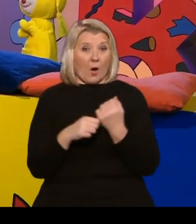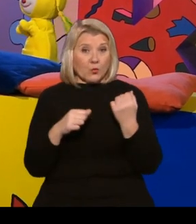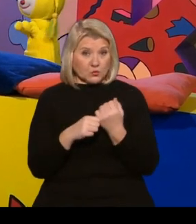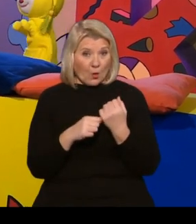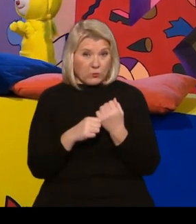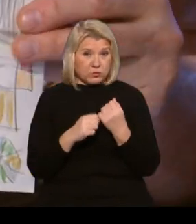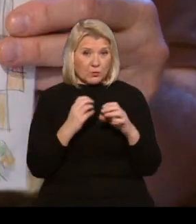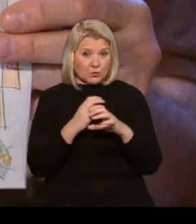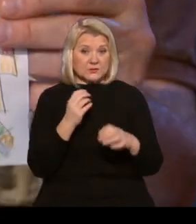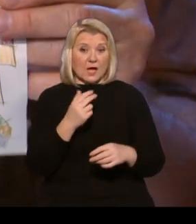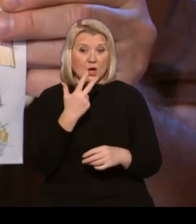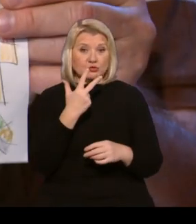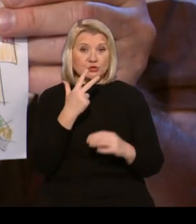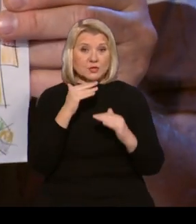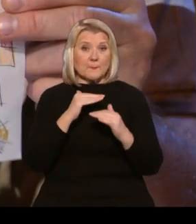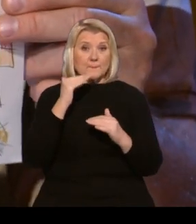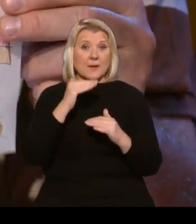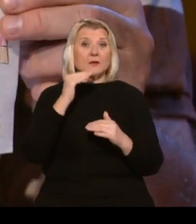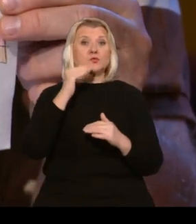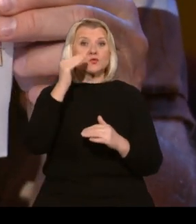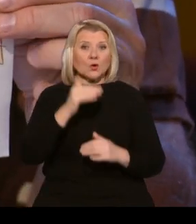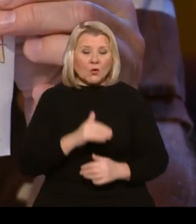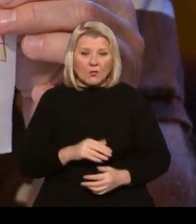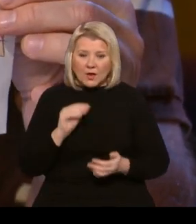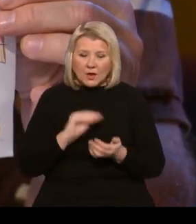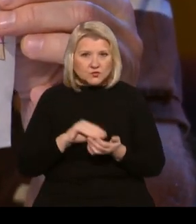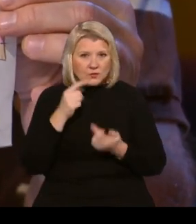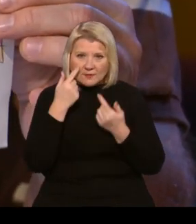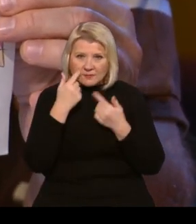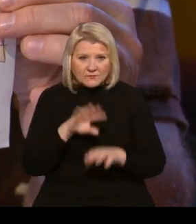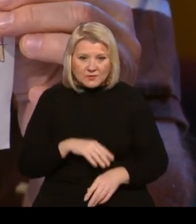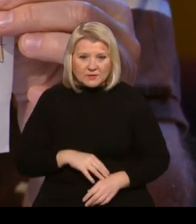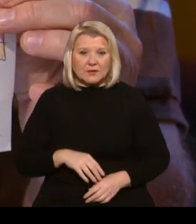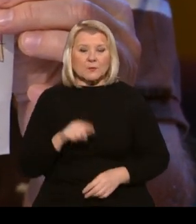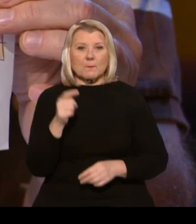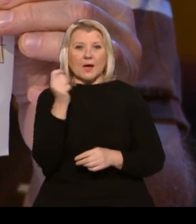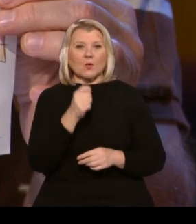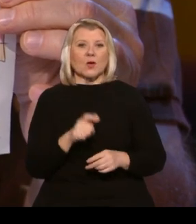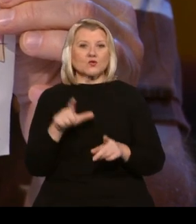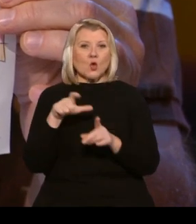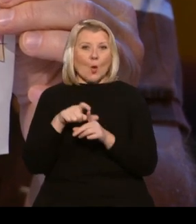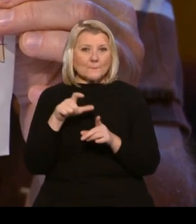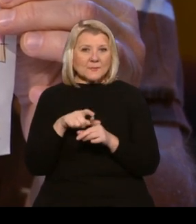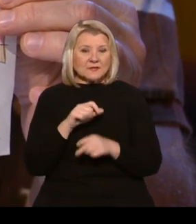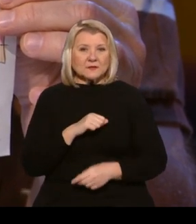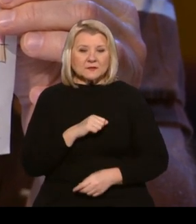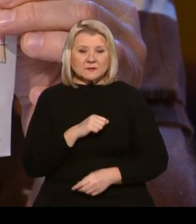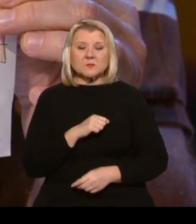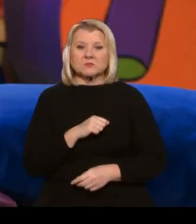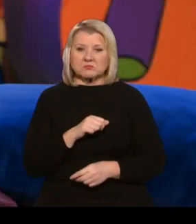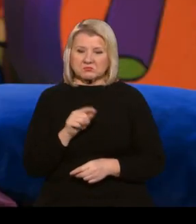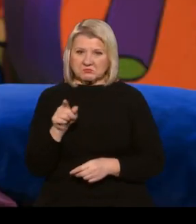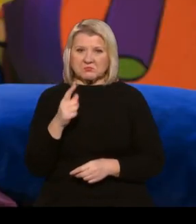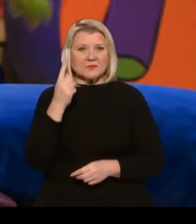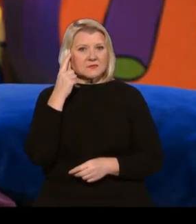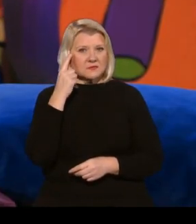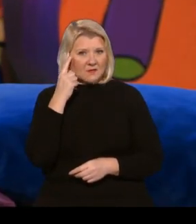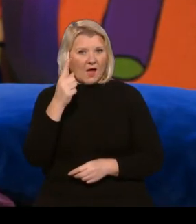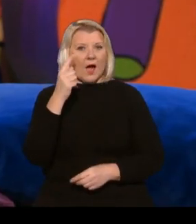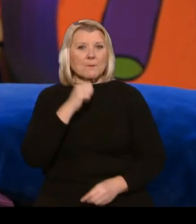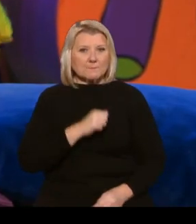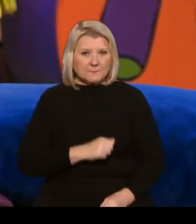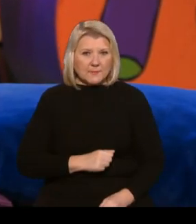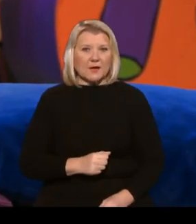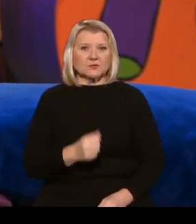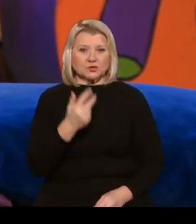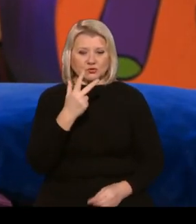ještě neviděl, Františku. To jsem neviděl. Namaloval Dominik. Dominiku, to je nápad. Třípatrový autobus.